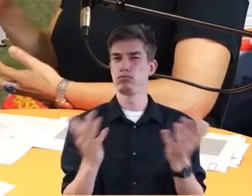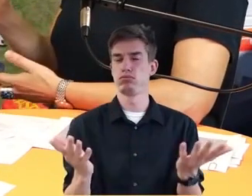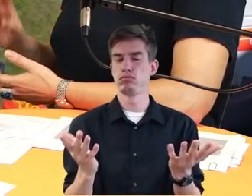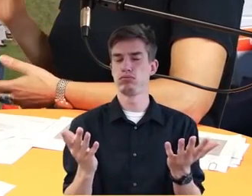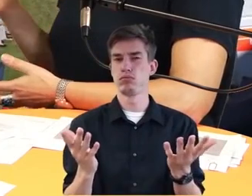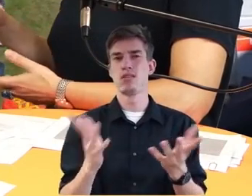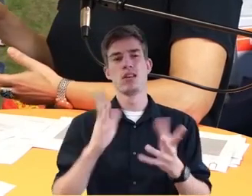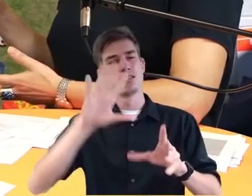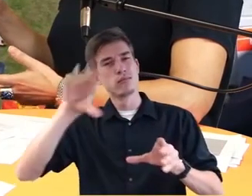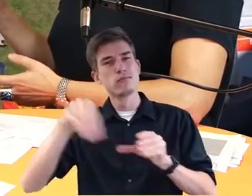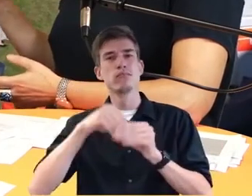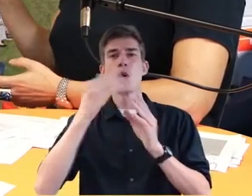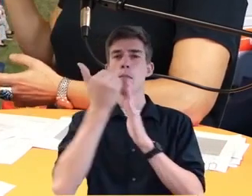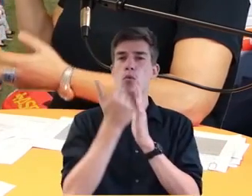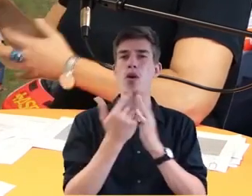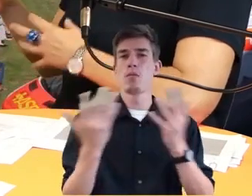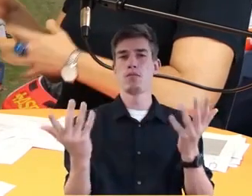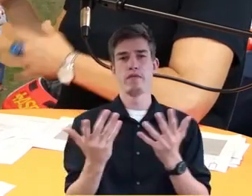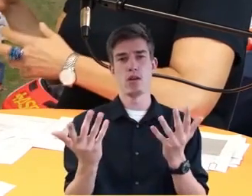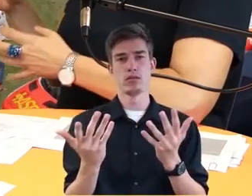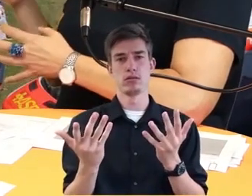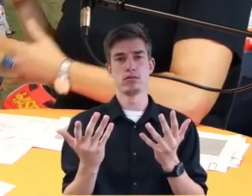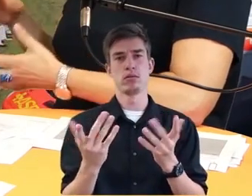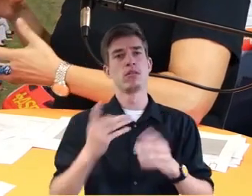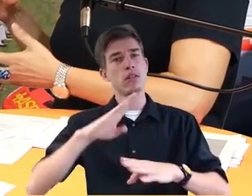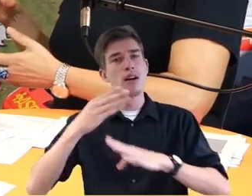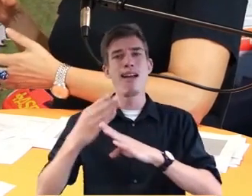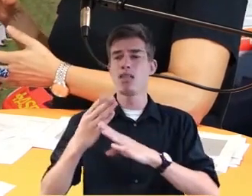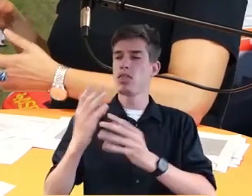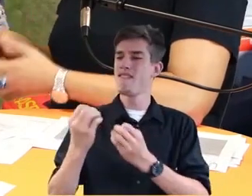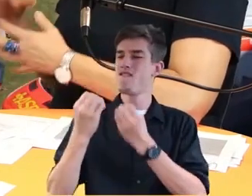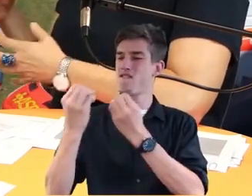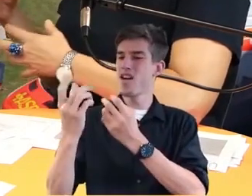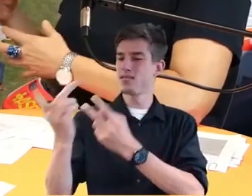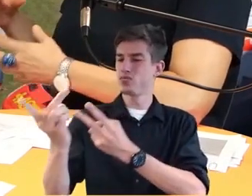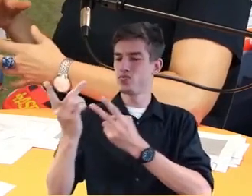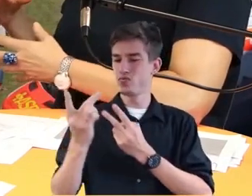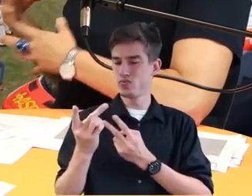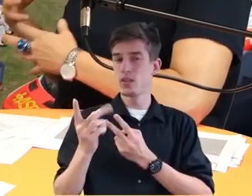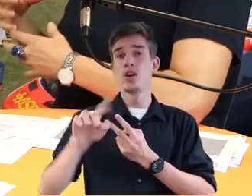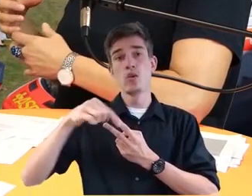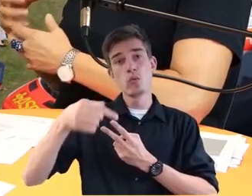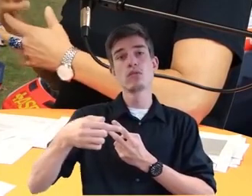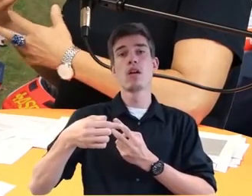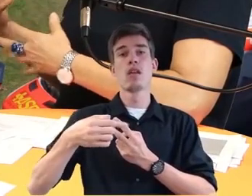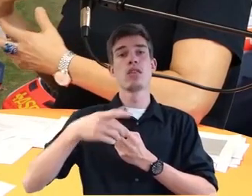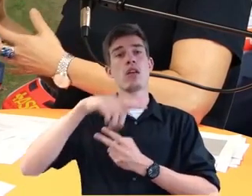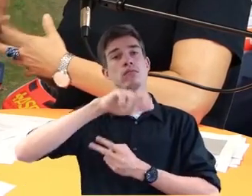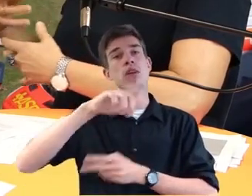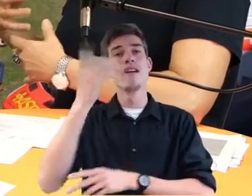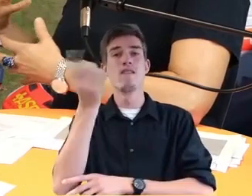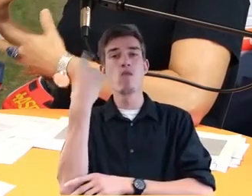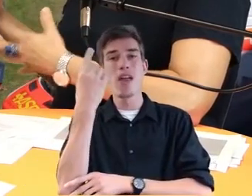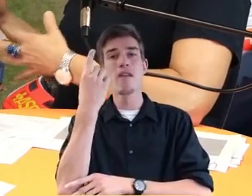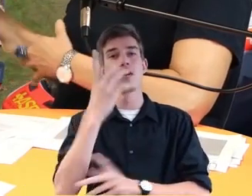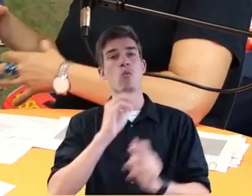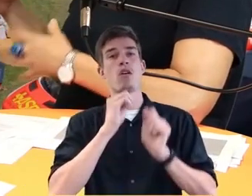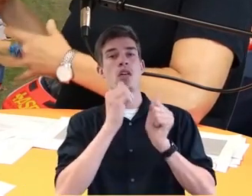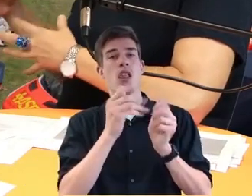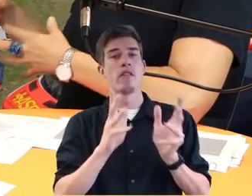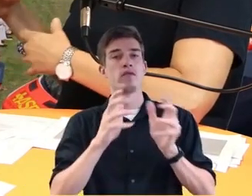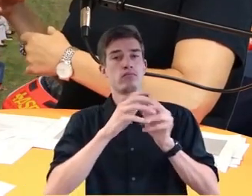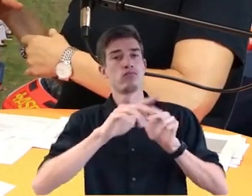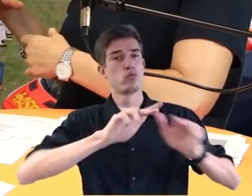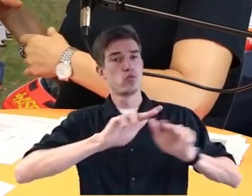was alles in das Programm gehört und wie kommen am Ende die Fahrzeuge an die, sagen wir mal, Feuerwehren, Hilfsorganisationen,